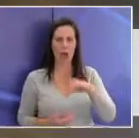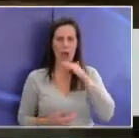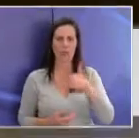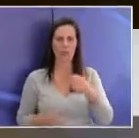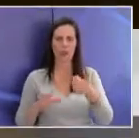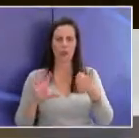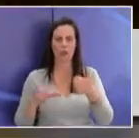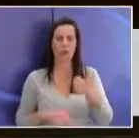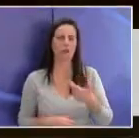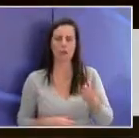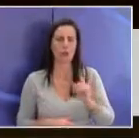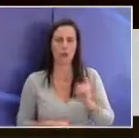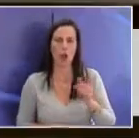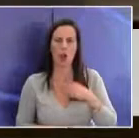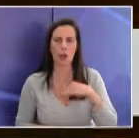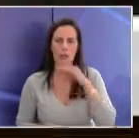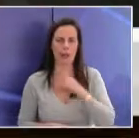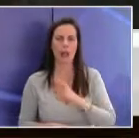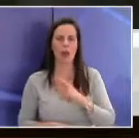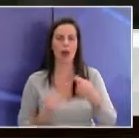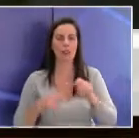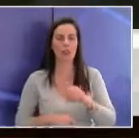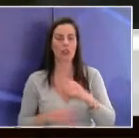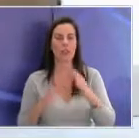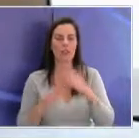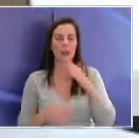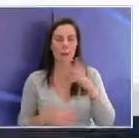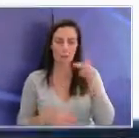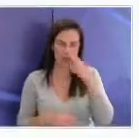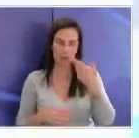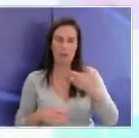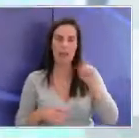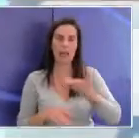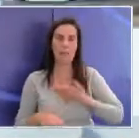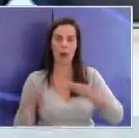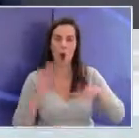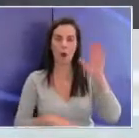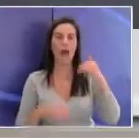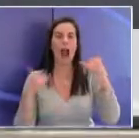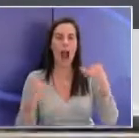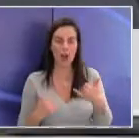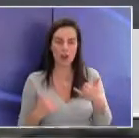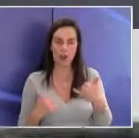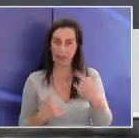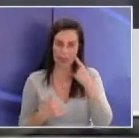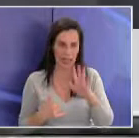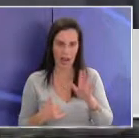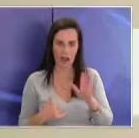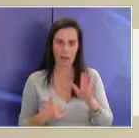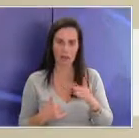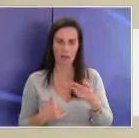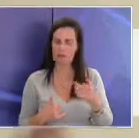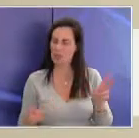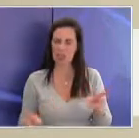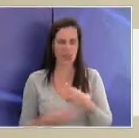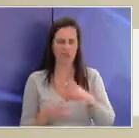לי השישה או חמישה חברי כנסת של ישראל ביתנו, ולכן כן מנסים להגיע לכאן איזשהו רוב. נכון לשעה הזאת, לדקה הזאת, זה נראה עניין שהוא כמעט